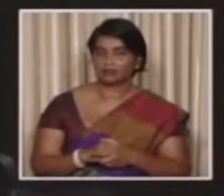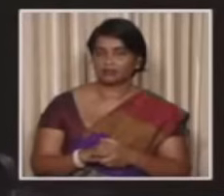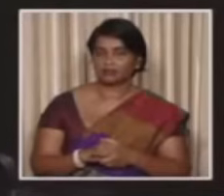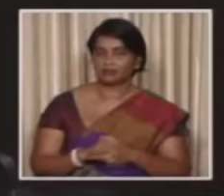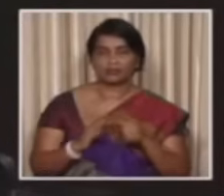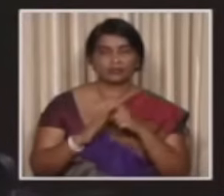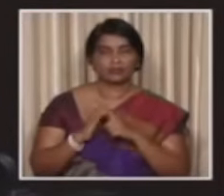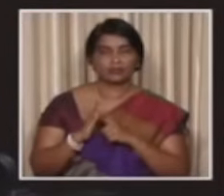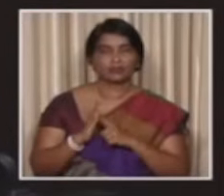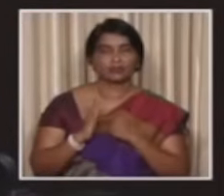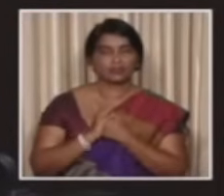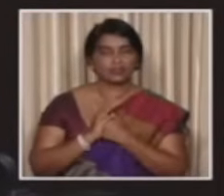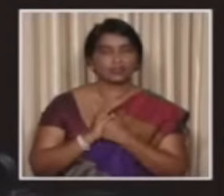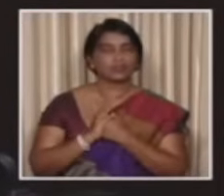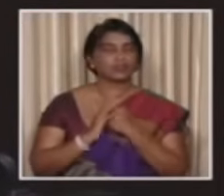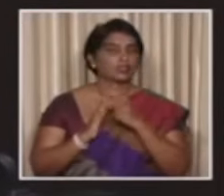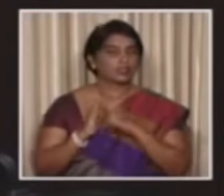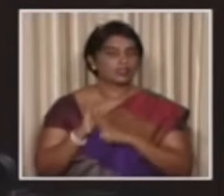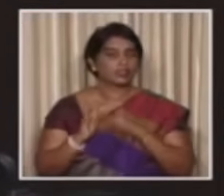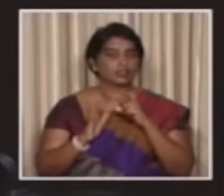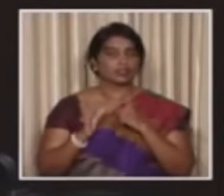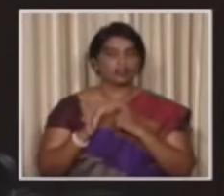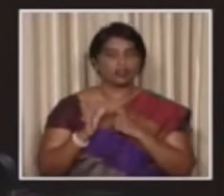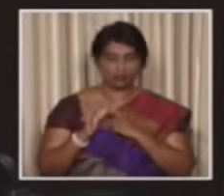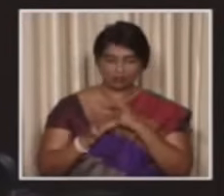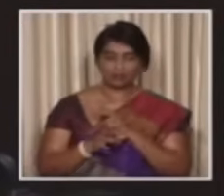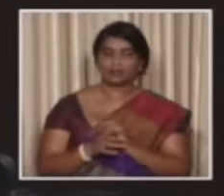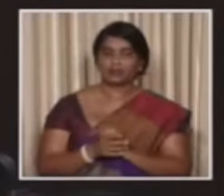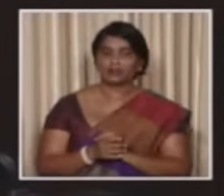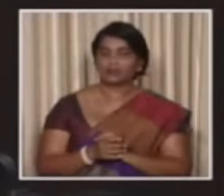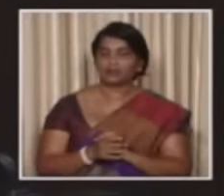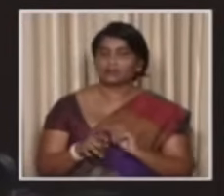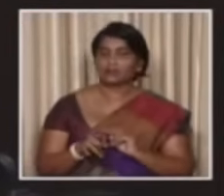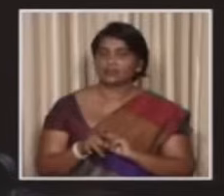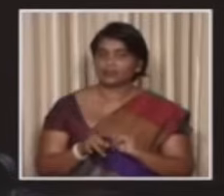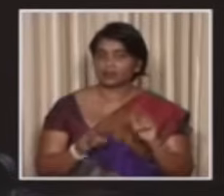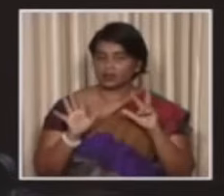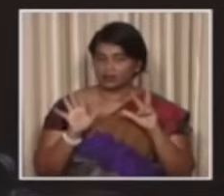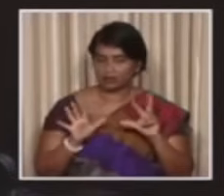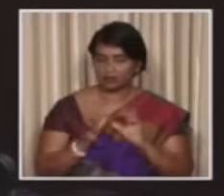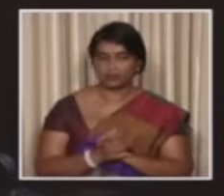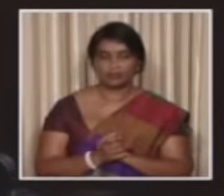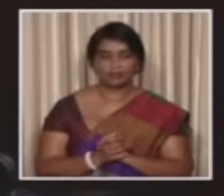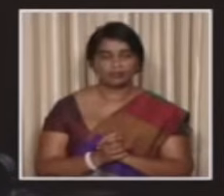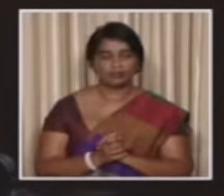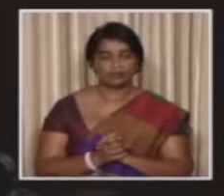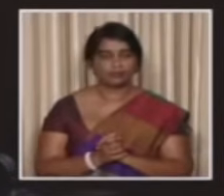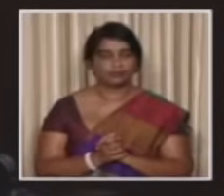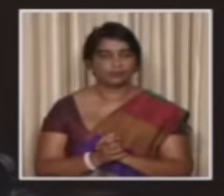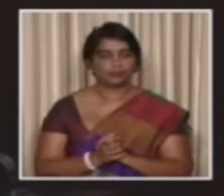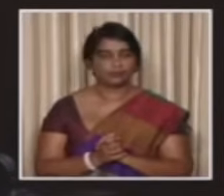JC Alavathwala, you have 8 minutes. Garu Karaka Sabhaye Sabhapathithumani, magida ithamath